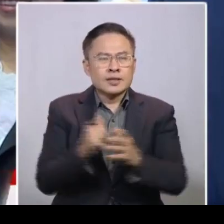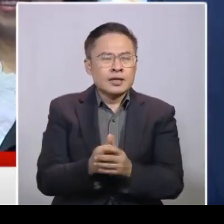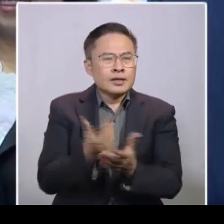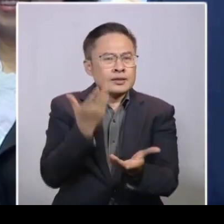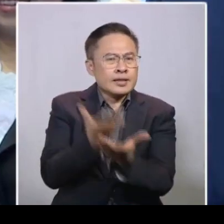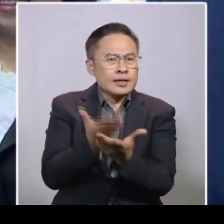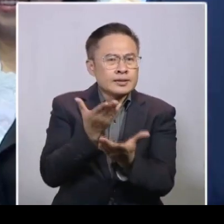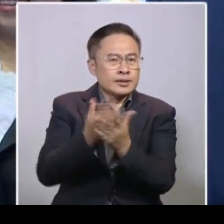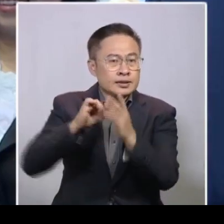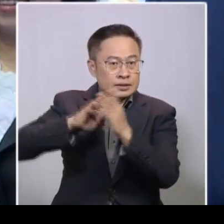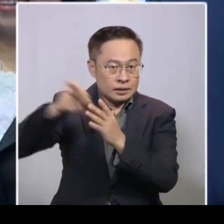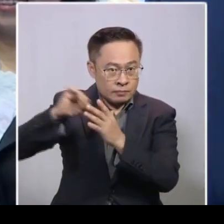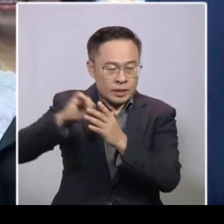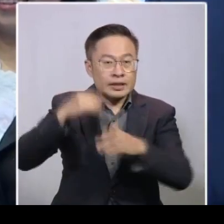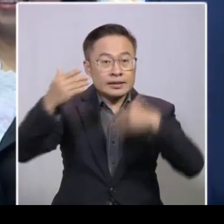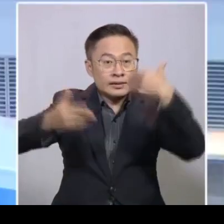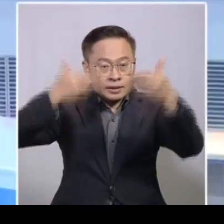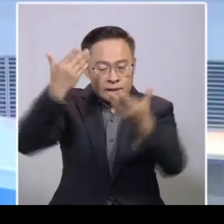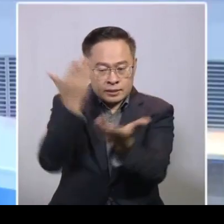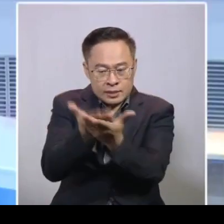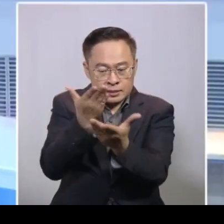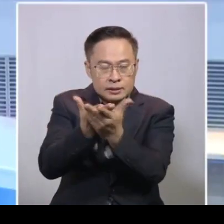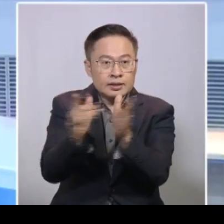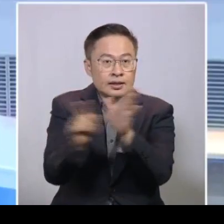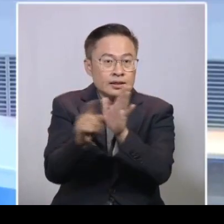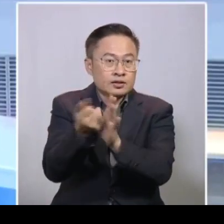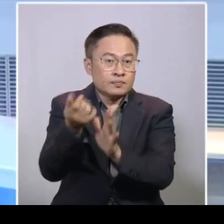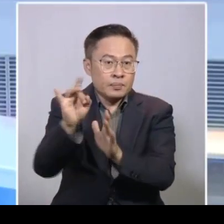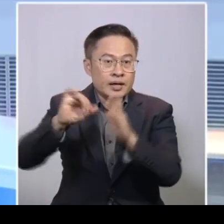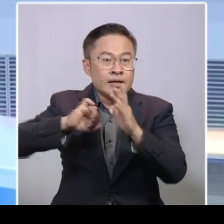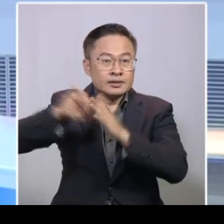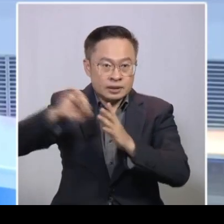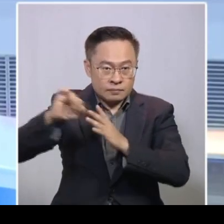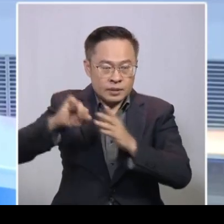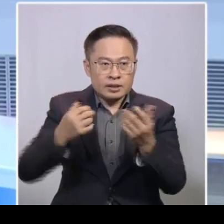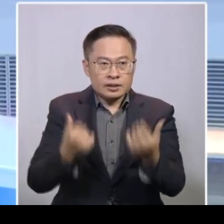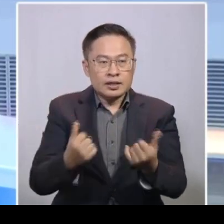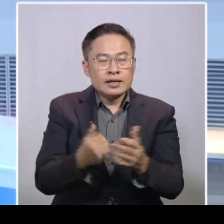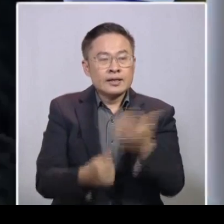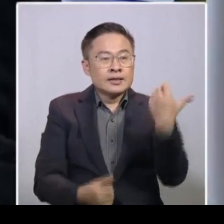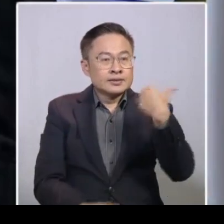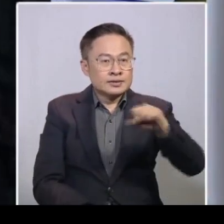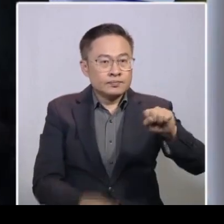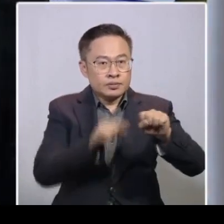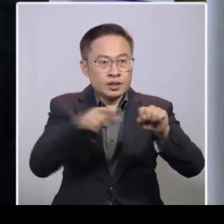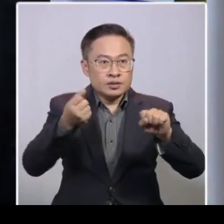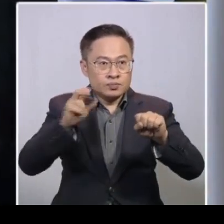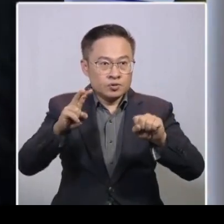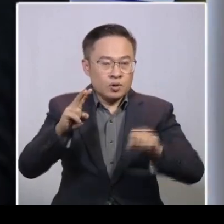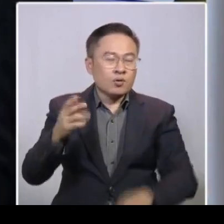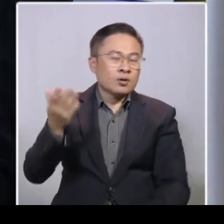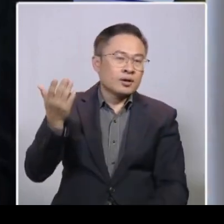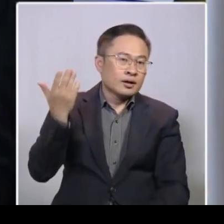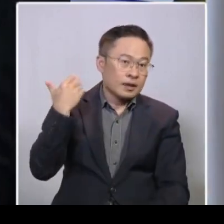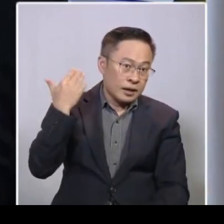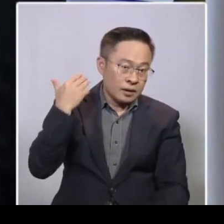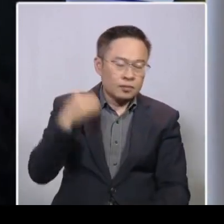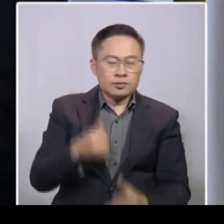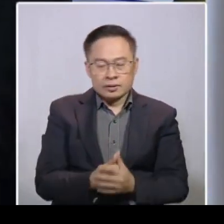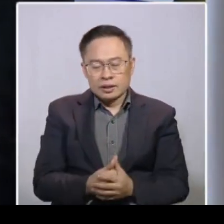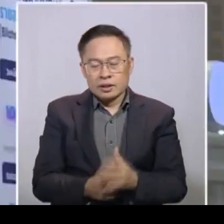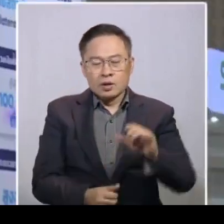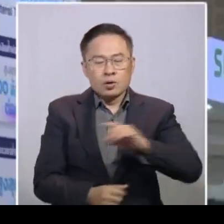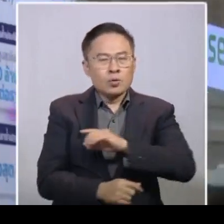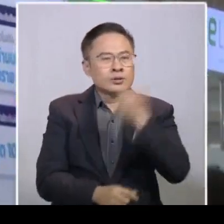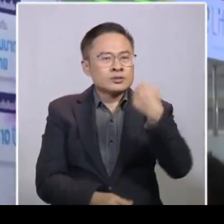การเงินเชียงใหม่ครั้งที่ 18 Money Expo2023เชียงใหม่ระหว่างวันที่ 10-12พฤศจิกายน 2566